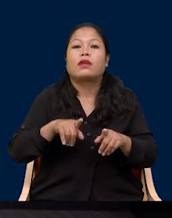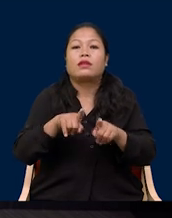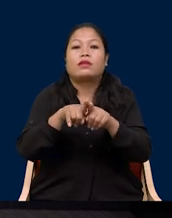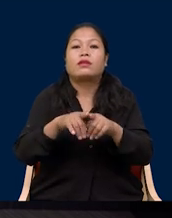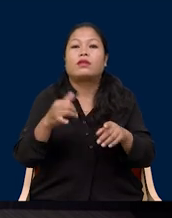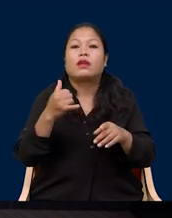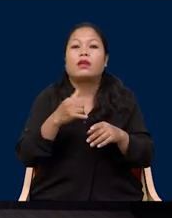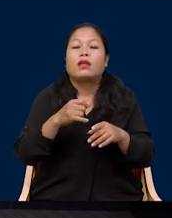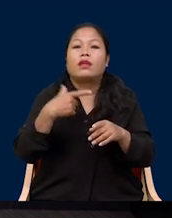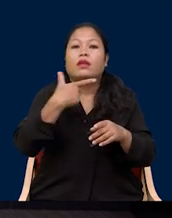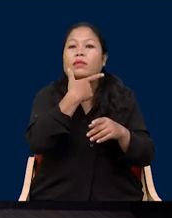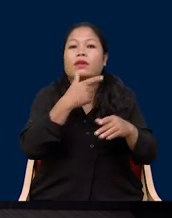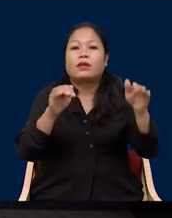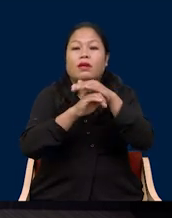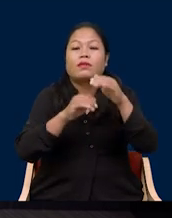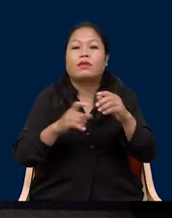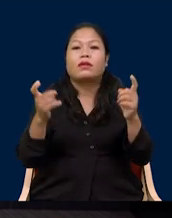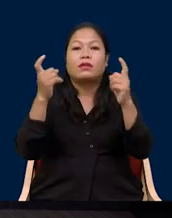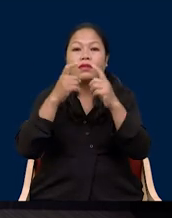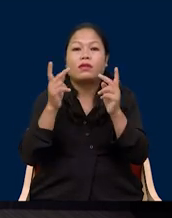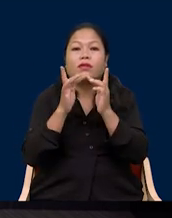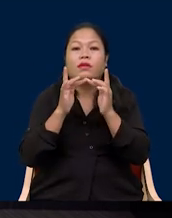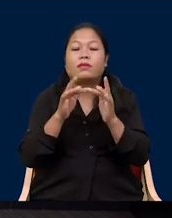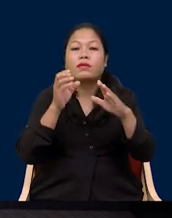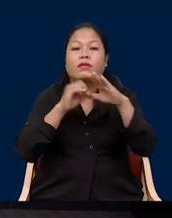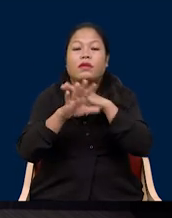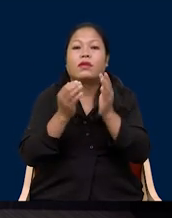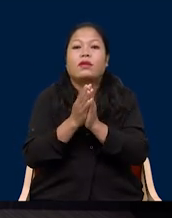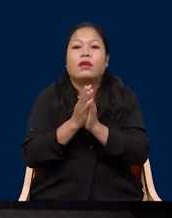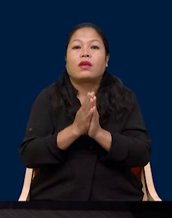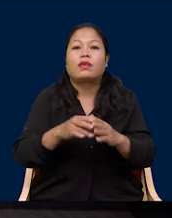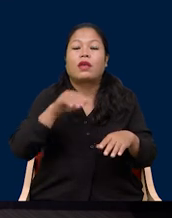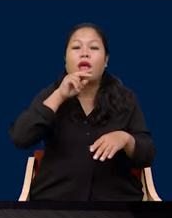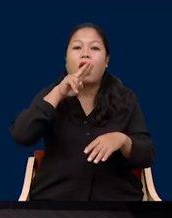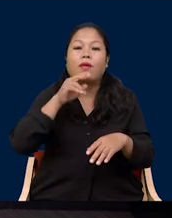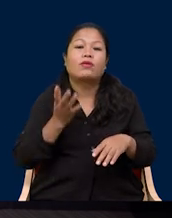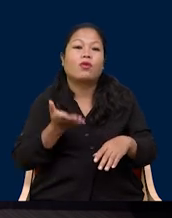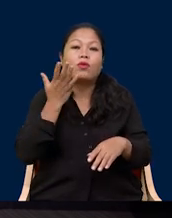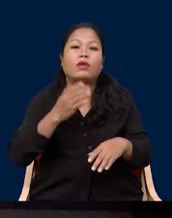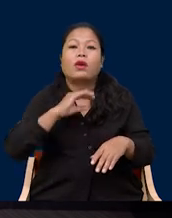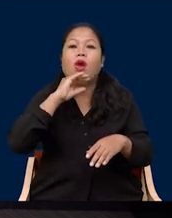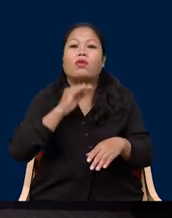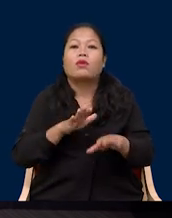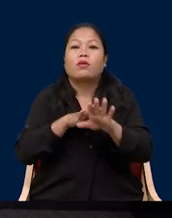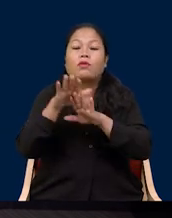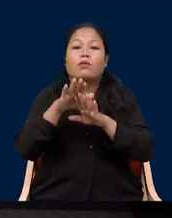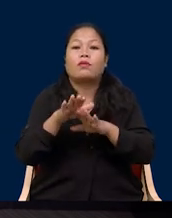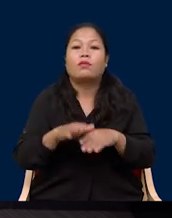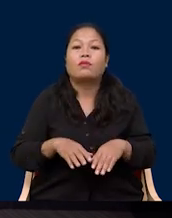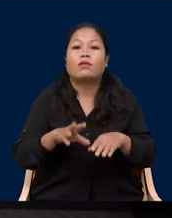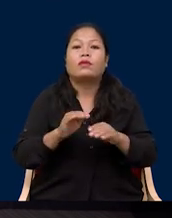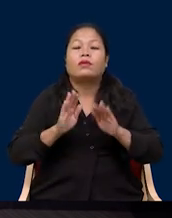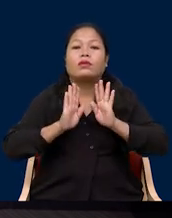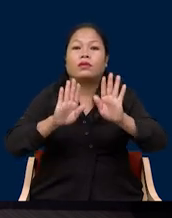चाहन्छौँ. साथै ब्रिटिस काउन्सिल सामाजिक सञ्जाल प्लेटफर्ममा पनि जलवायु परिवर्तनबारे आवाज उठाउनुहुने युवाहरूप्रति पनि